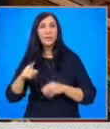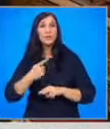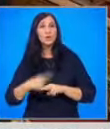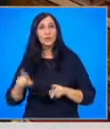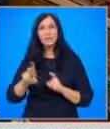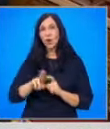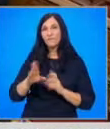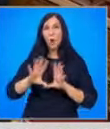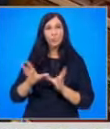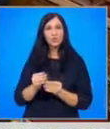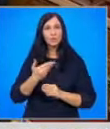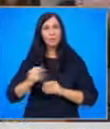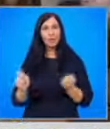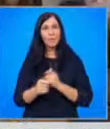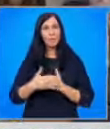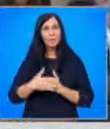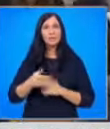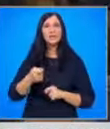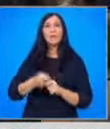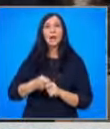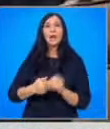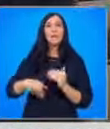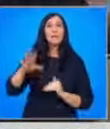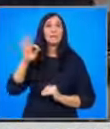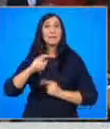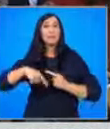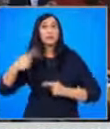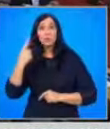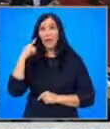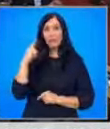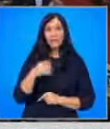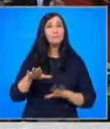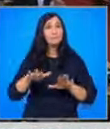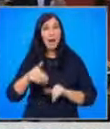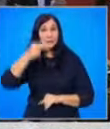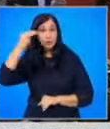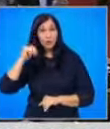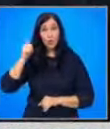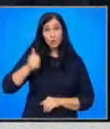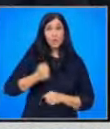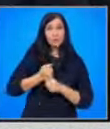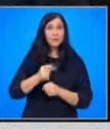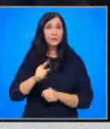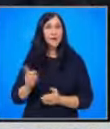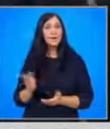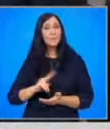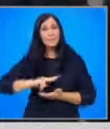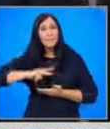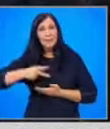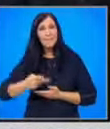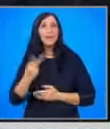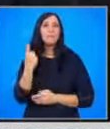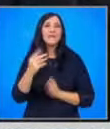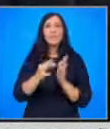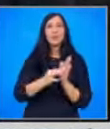че продължаваме промяната са направили над 50 процедури за един ден. След като приеха заглавието, утре депутатите трябва да преминат към първа точка от промените